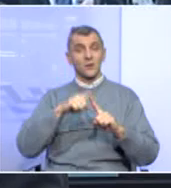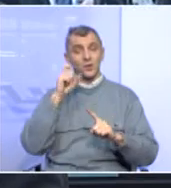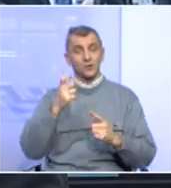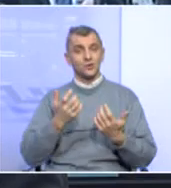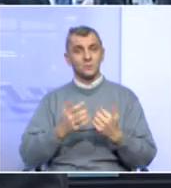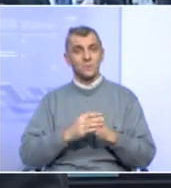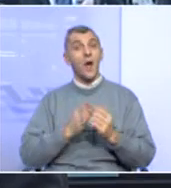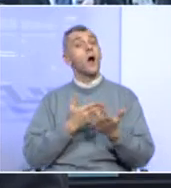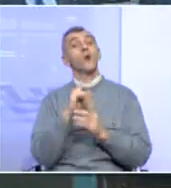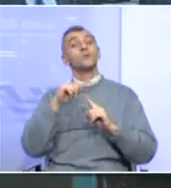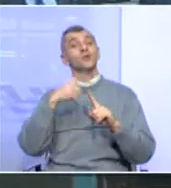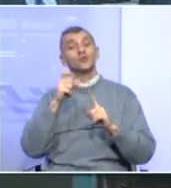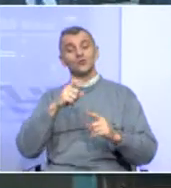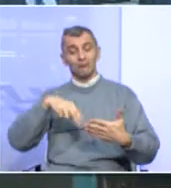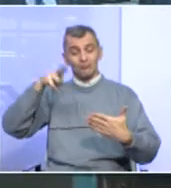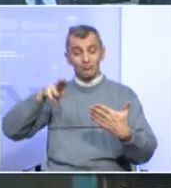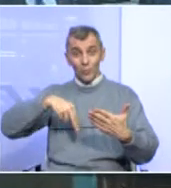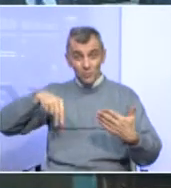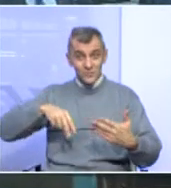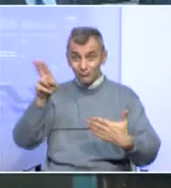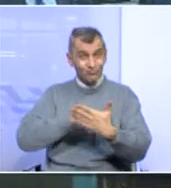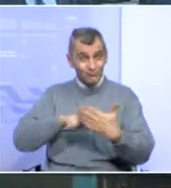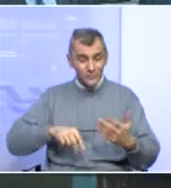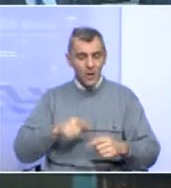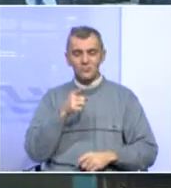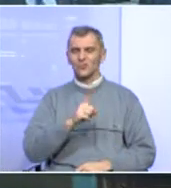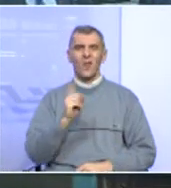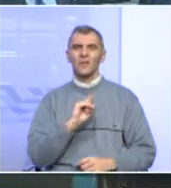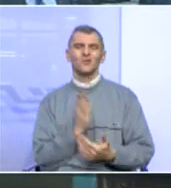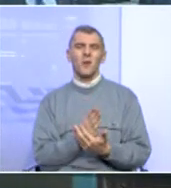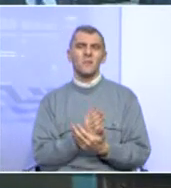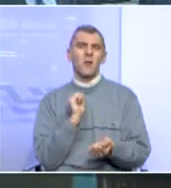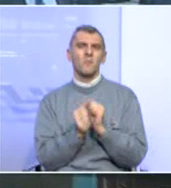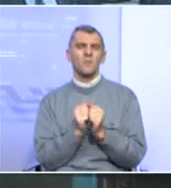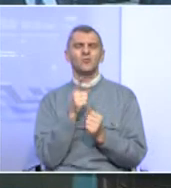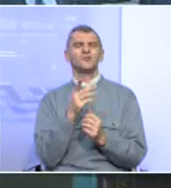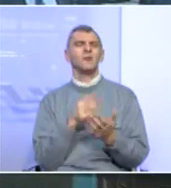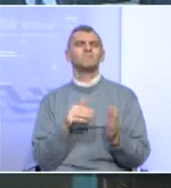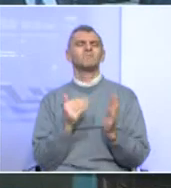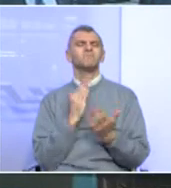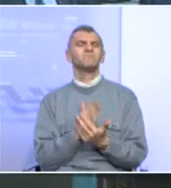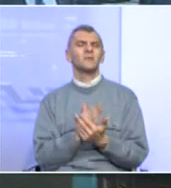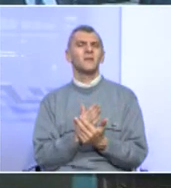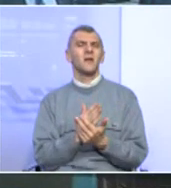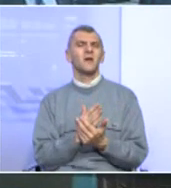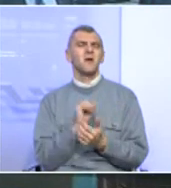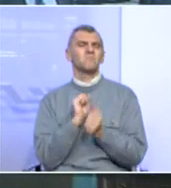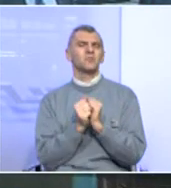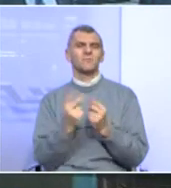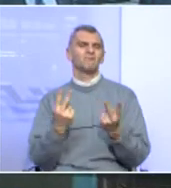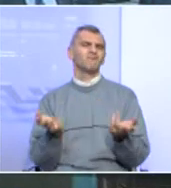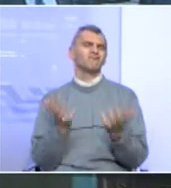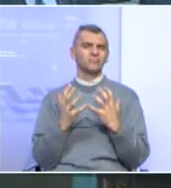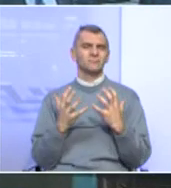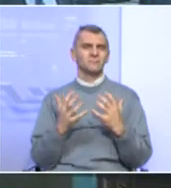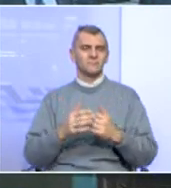Tihić ne povuče? Pa mislim da onda to neće biti autentična borba, da će to biti borba onako floskulama, a ne autentična borba